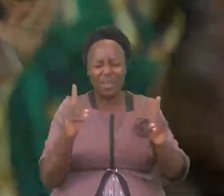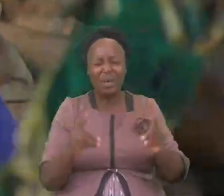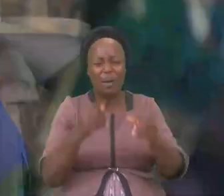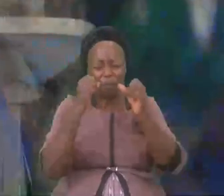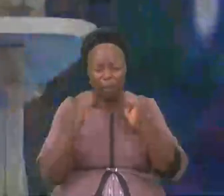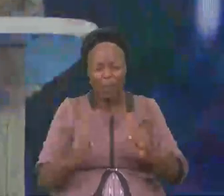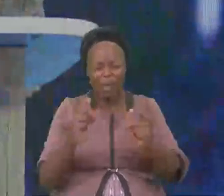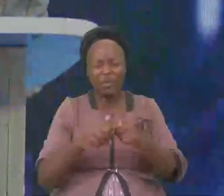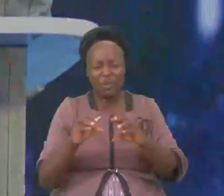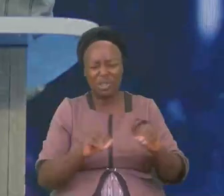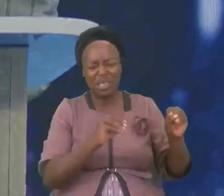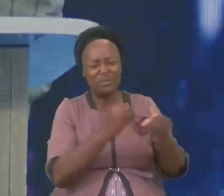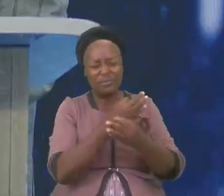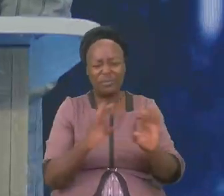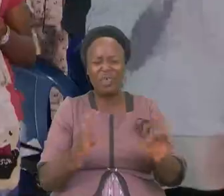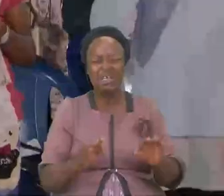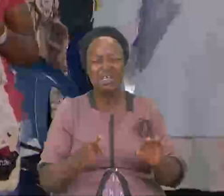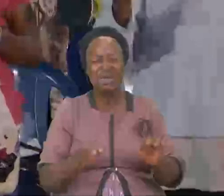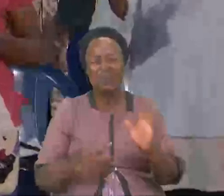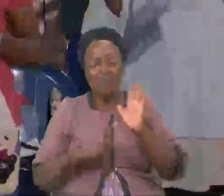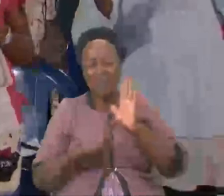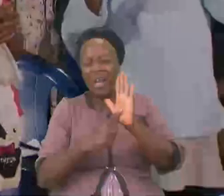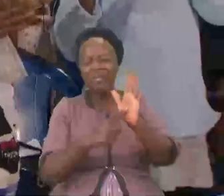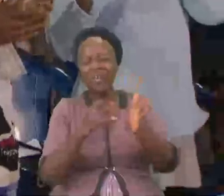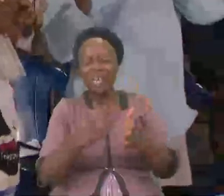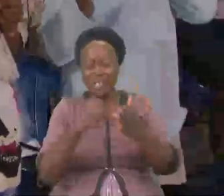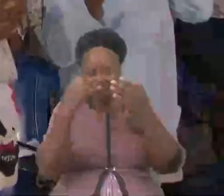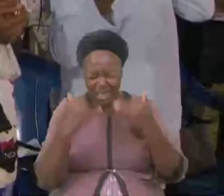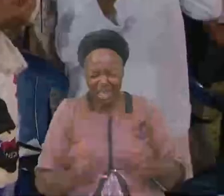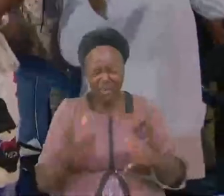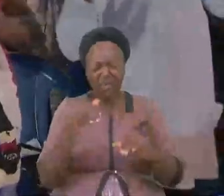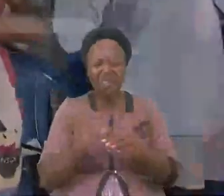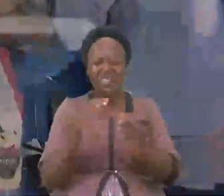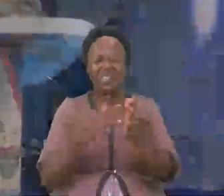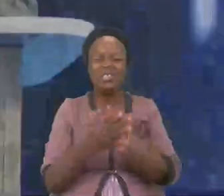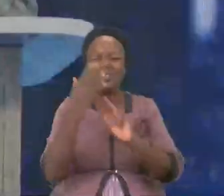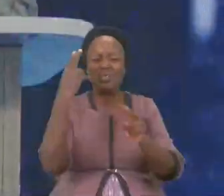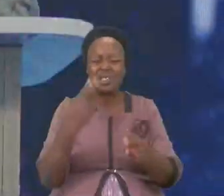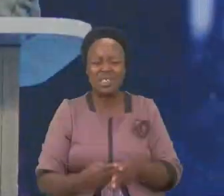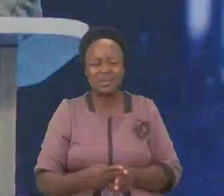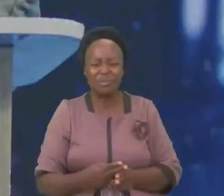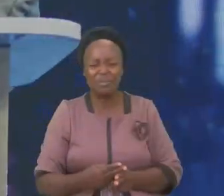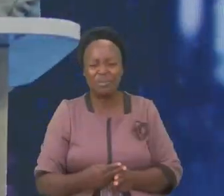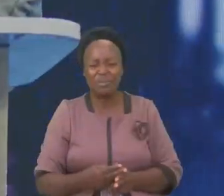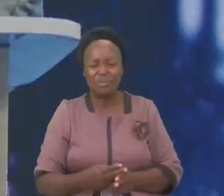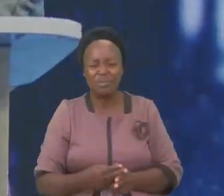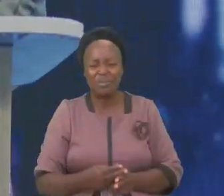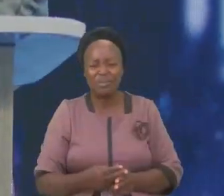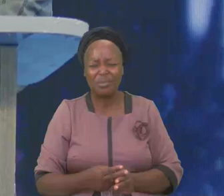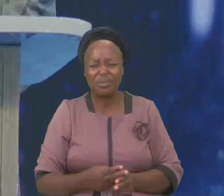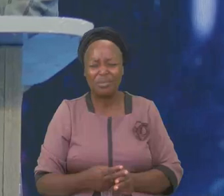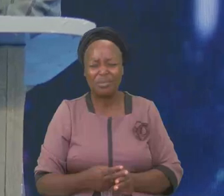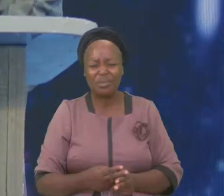la puissance d'affranchir, manifeste là maintenant au nom de Jésus.